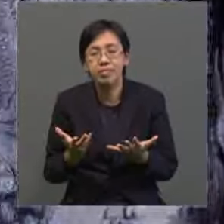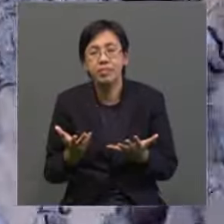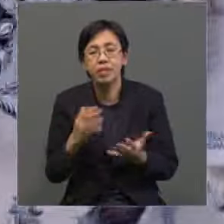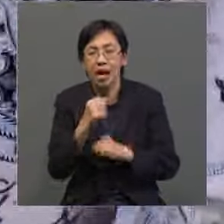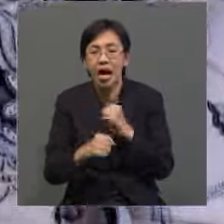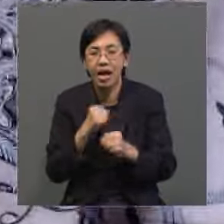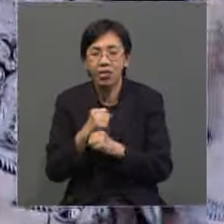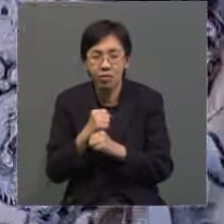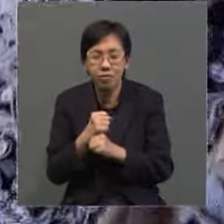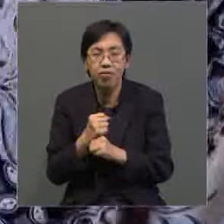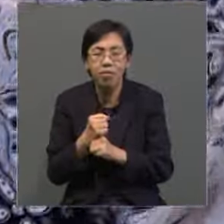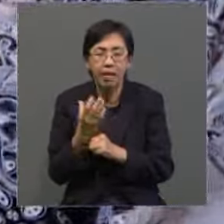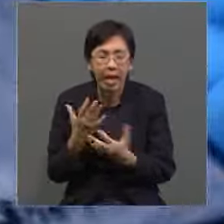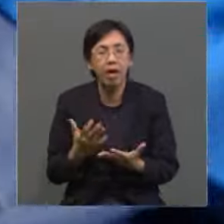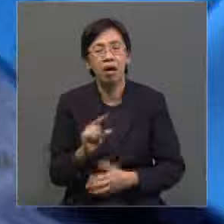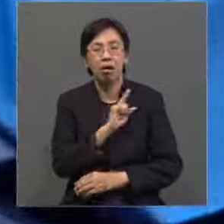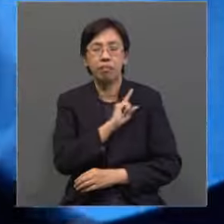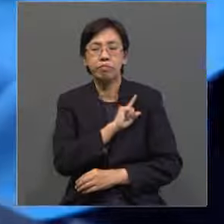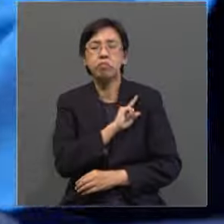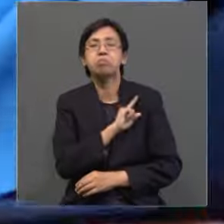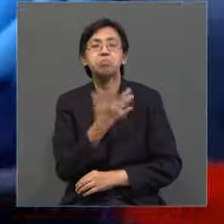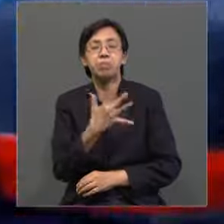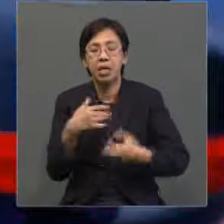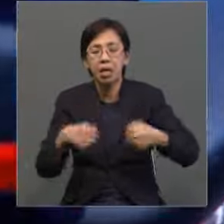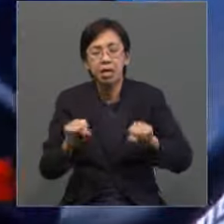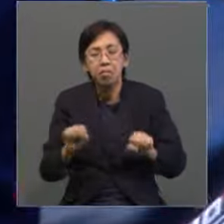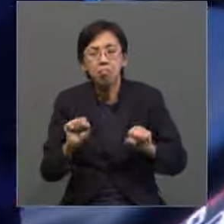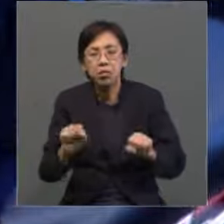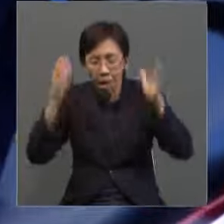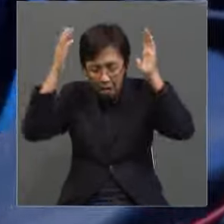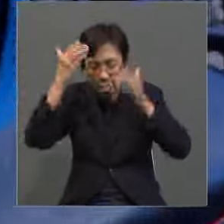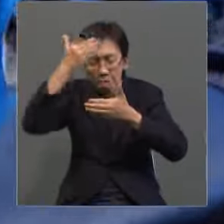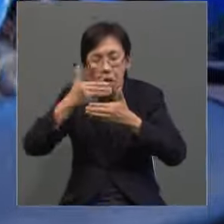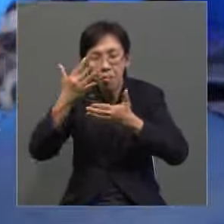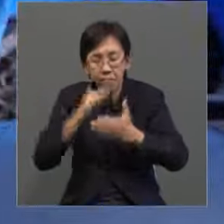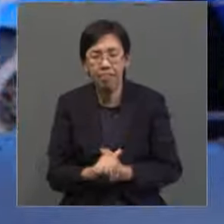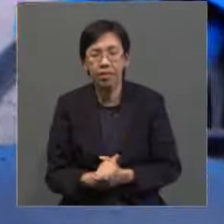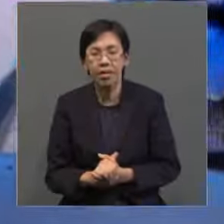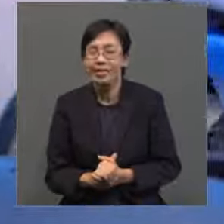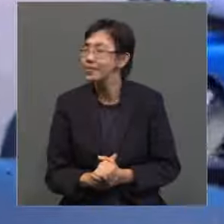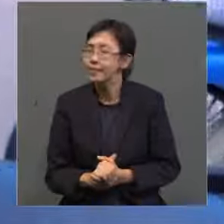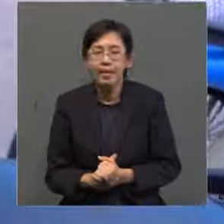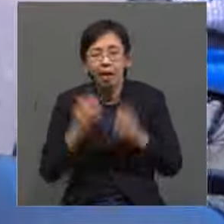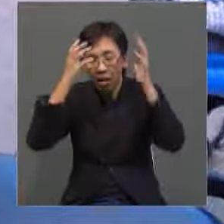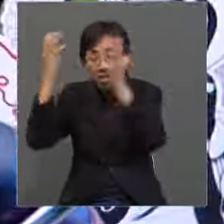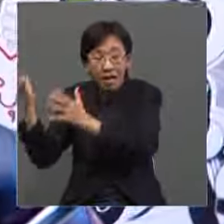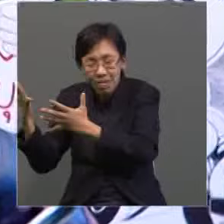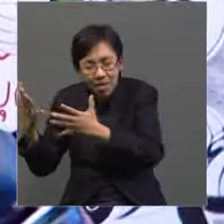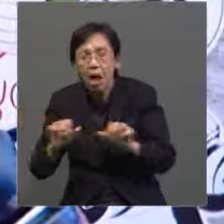อายุแล้วนะครับก็ขาดวินัยในการขับรถไม่สวมหมวกกันน็อกนะครับถือว่าเป็นการละเลย